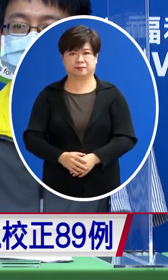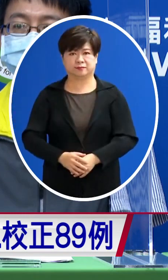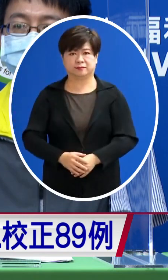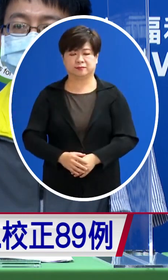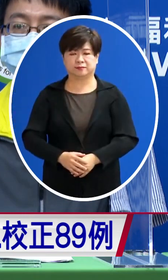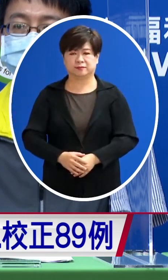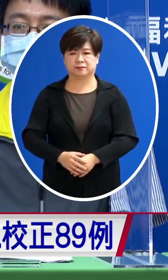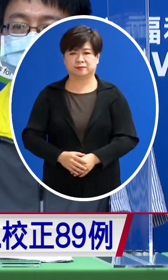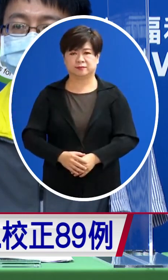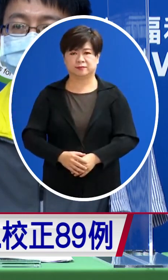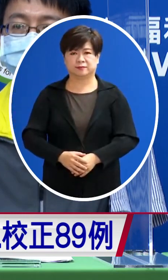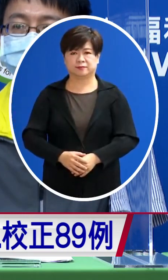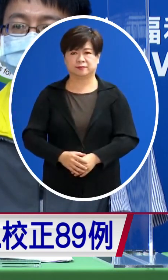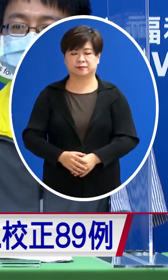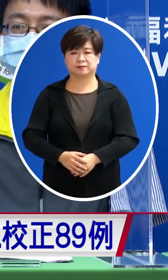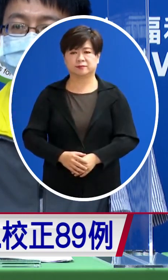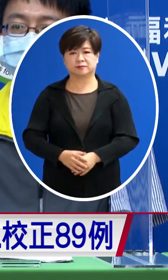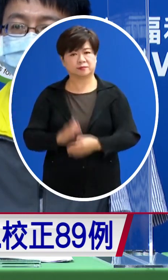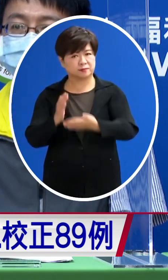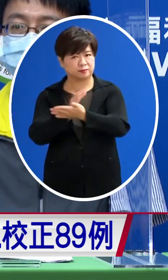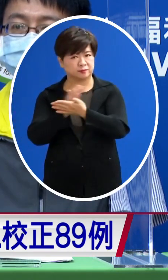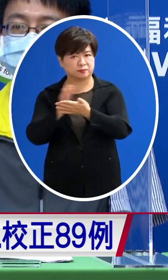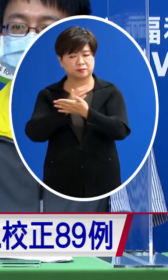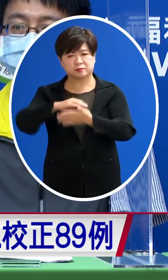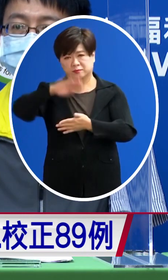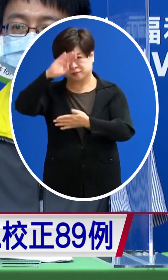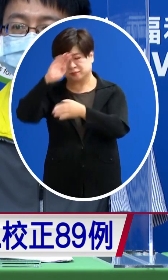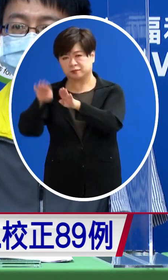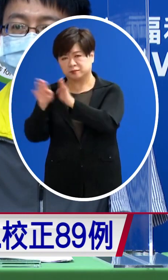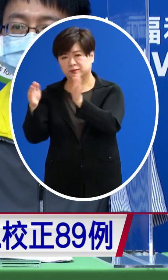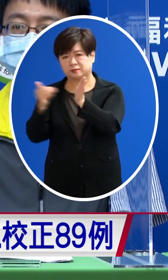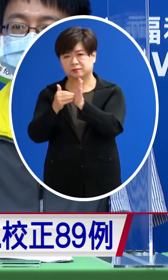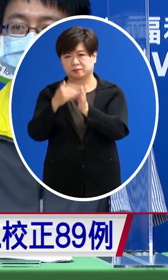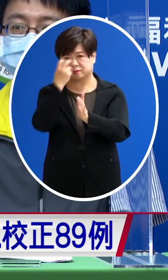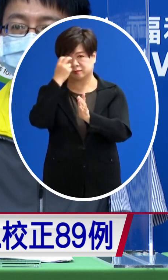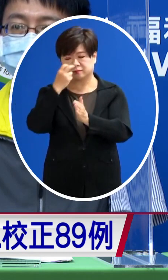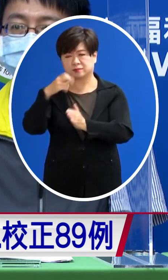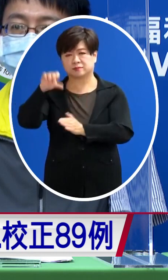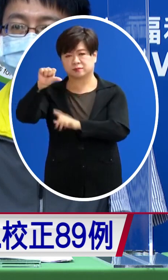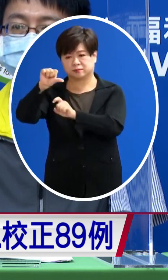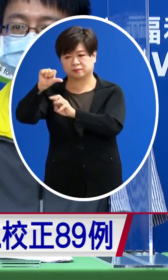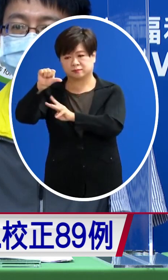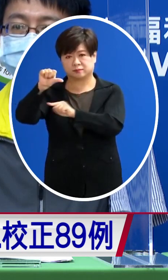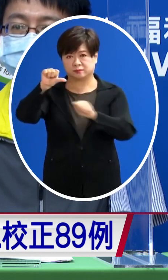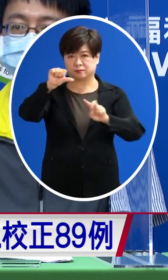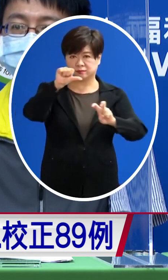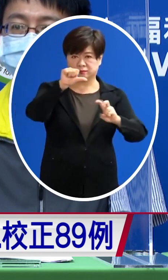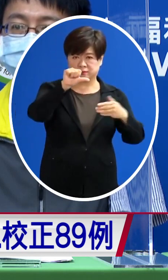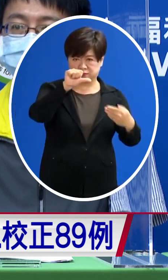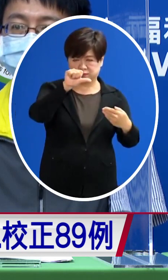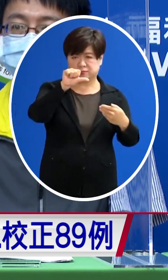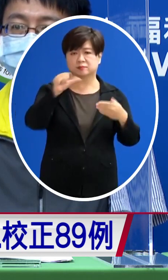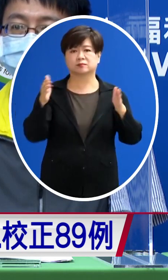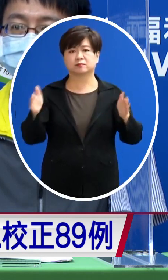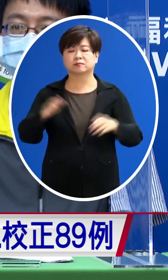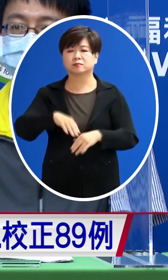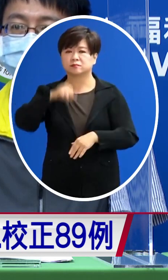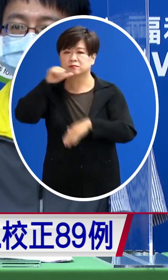好，那整体来讲哈，整个的发病日到裁剪日5月13到5月29，年龄也是哈，未